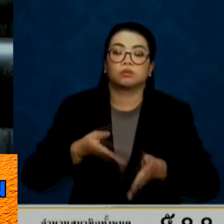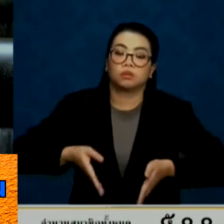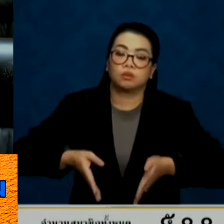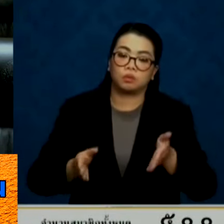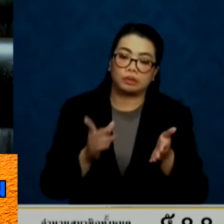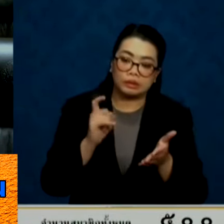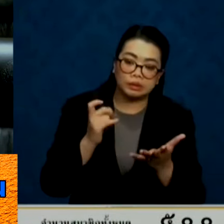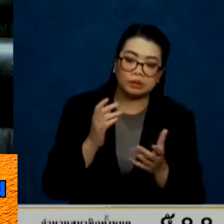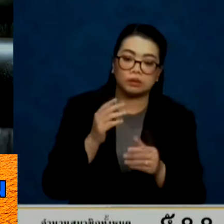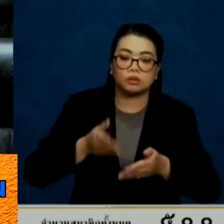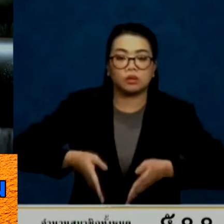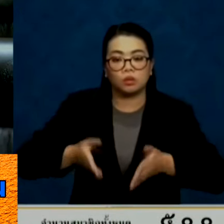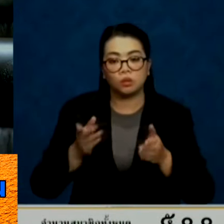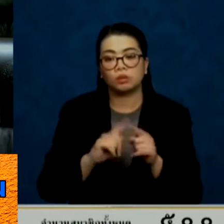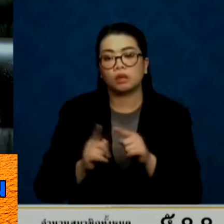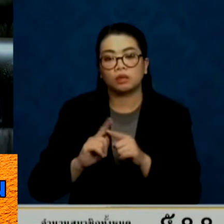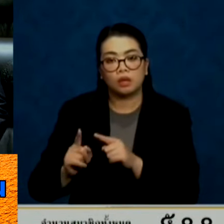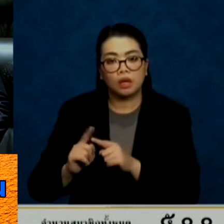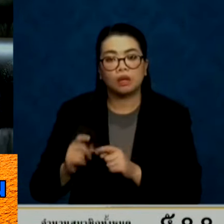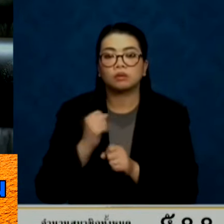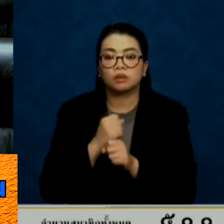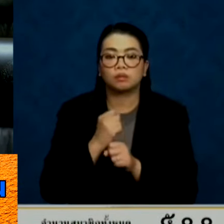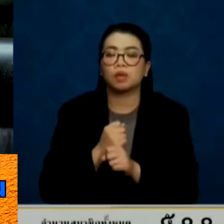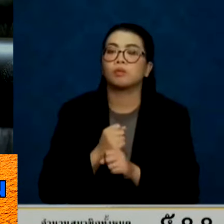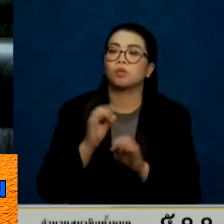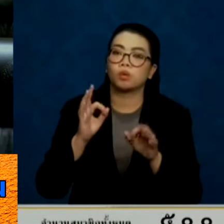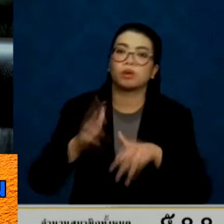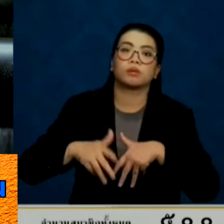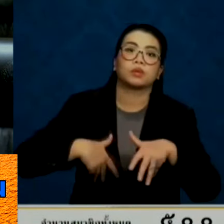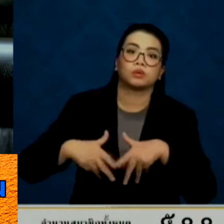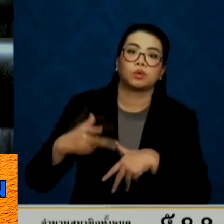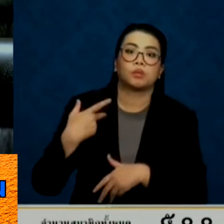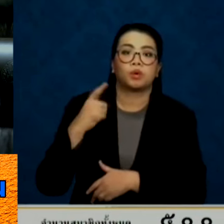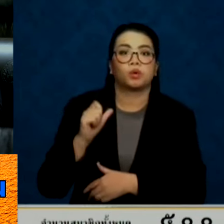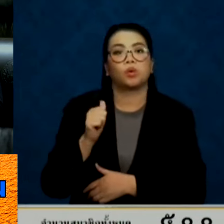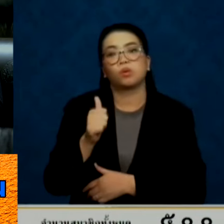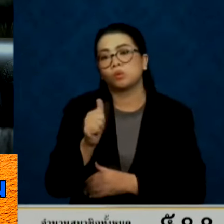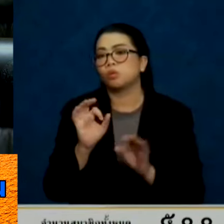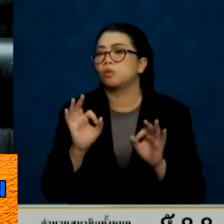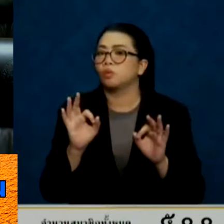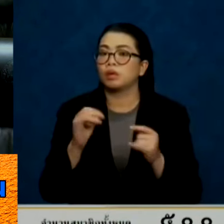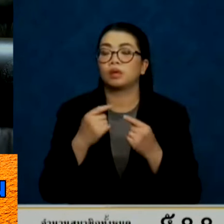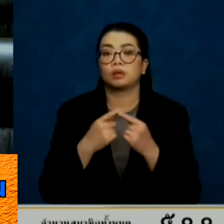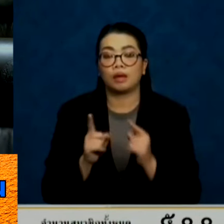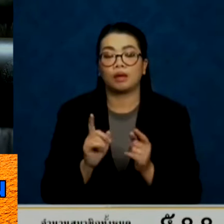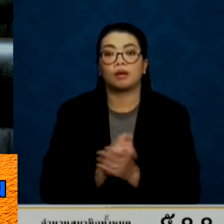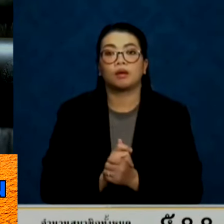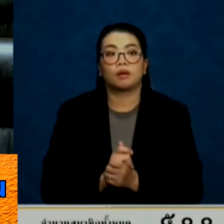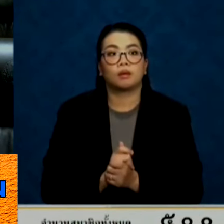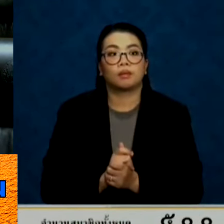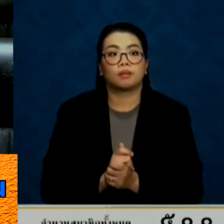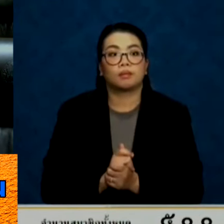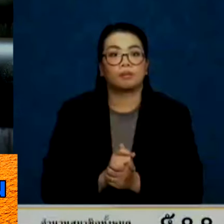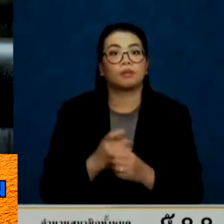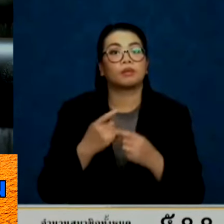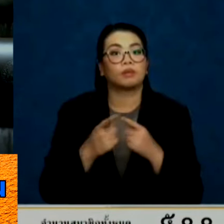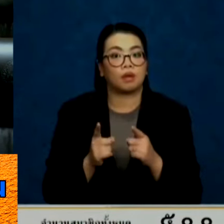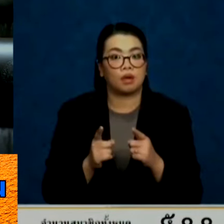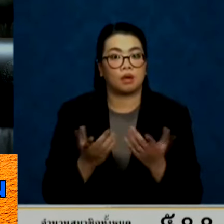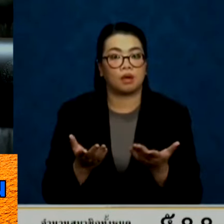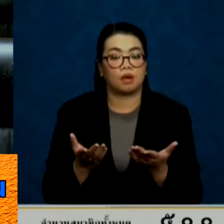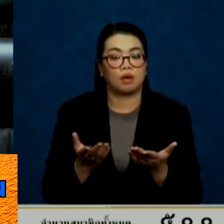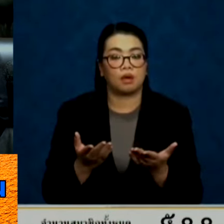ญ่ดีครับเรื่องถนนผมไม่ว่าทำไปแล้พี่น้ประชาชนได้ปโยชนใกสันจรไปมาแต่นนหมายควายัไครับแต่เรา